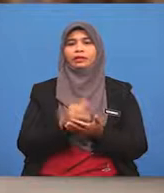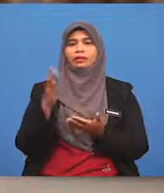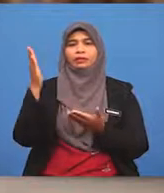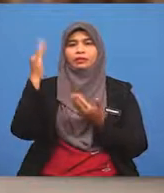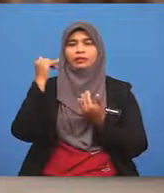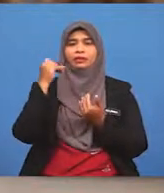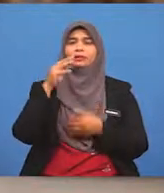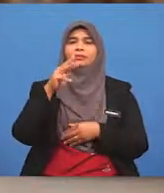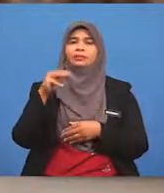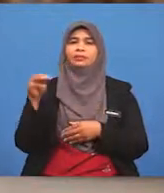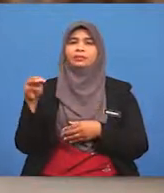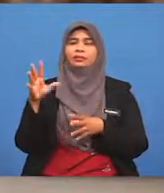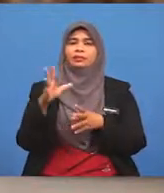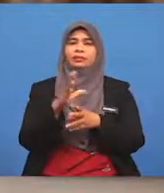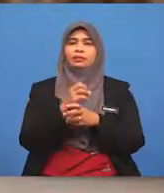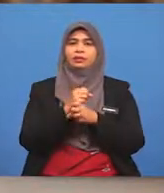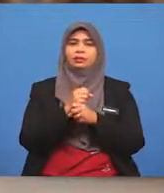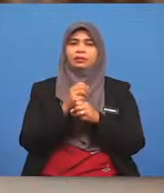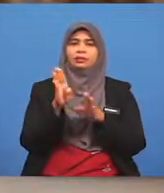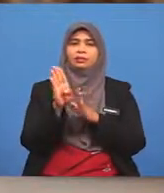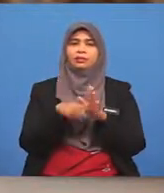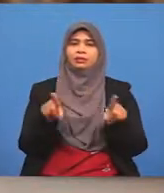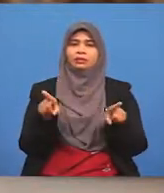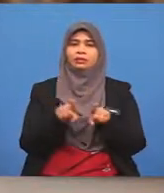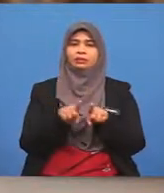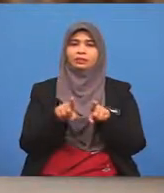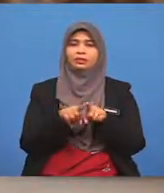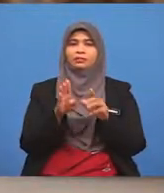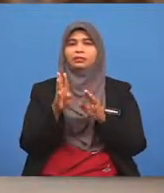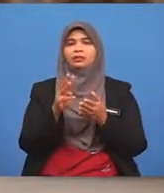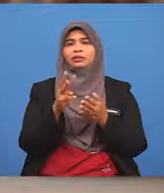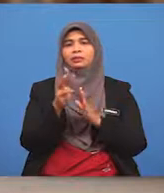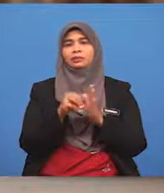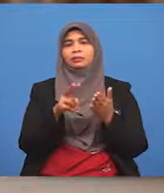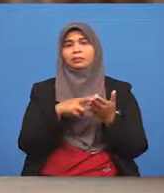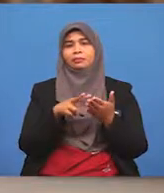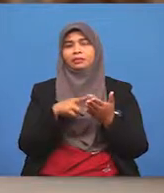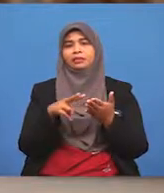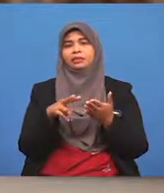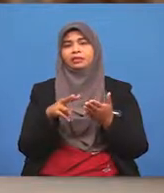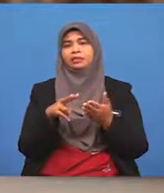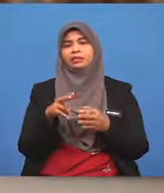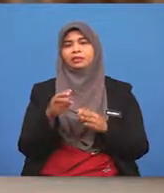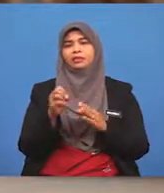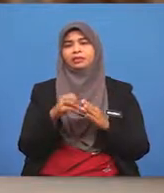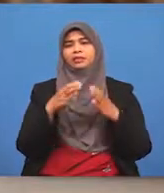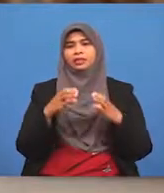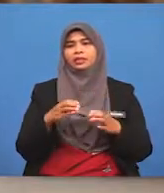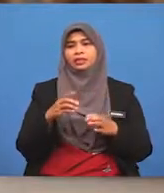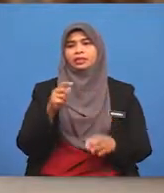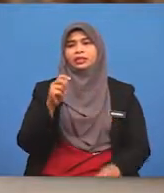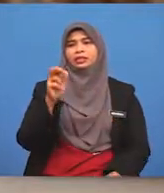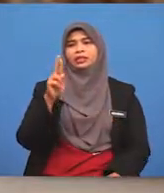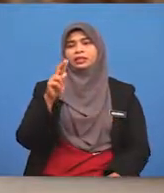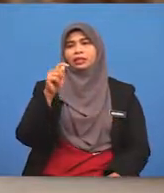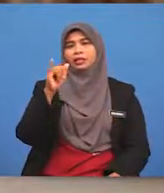ini secara tartil, fasih serta tajwid yang betul. Sekarang kita